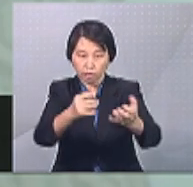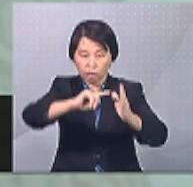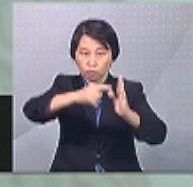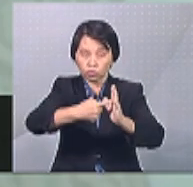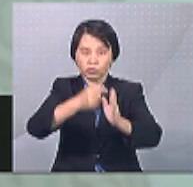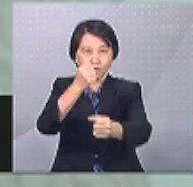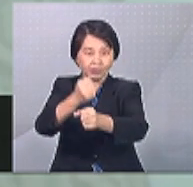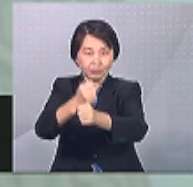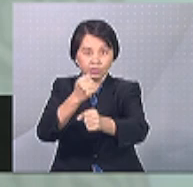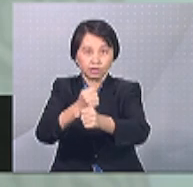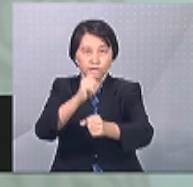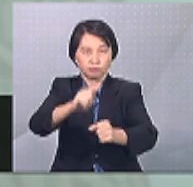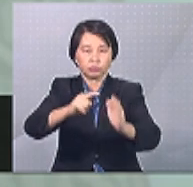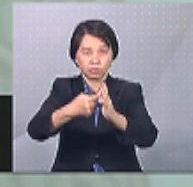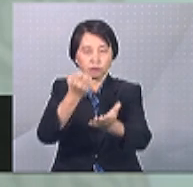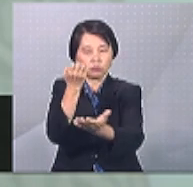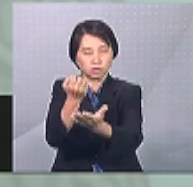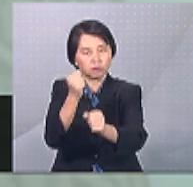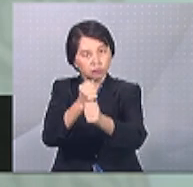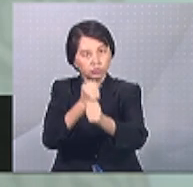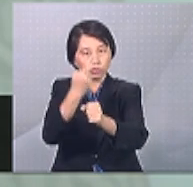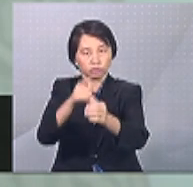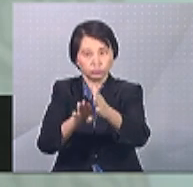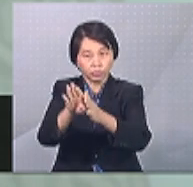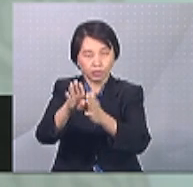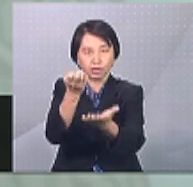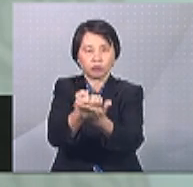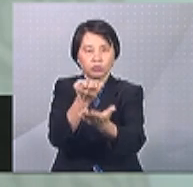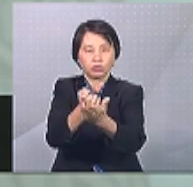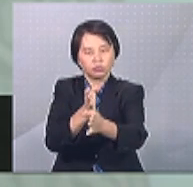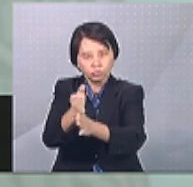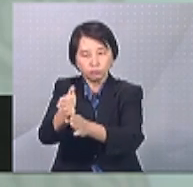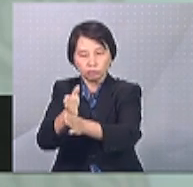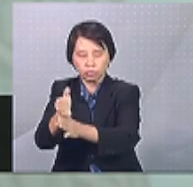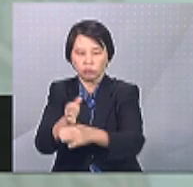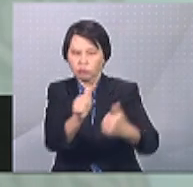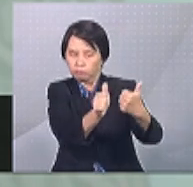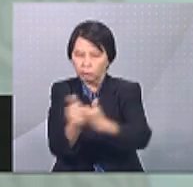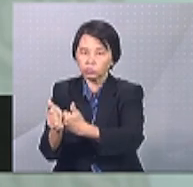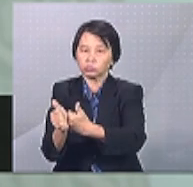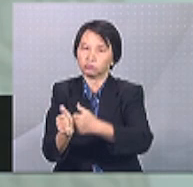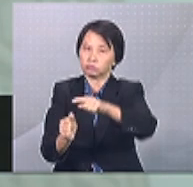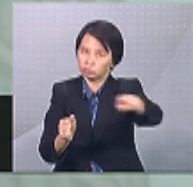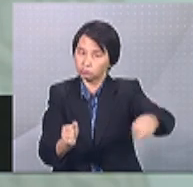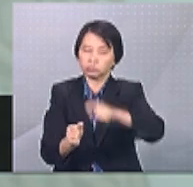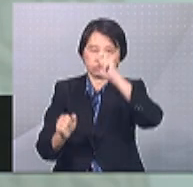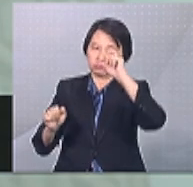akan memulakan ekonomi ataupun sektor-sektor tertentu, kepatuhan mereka